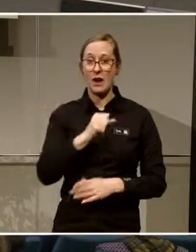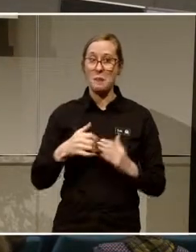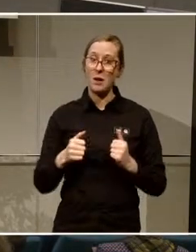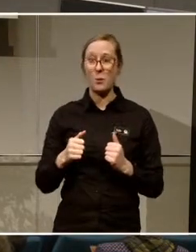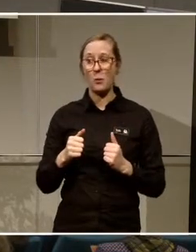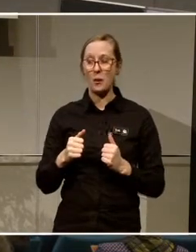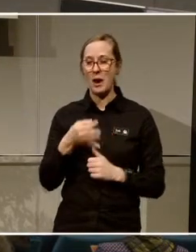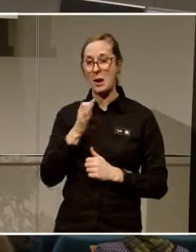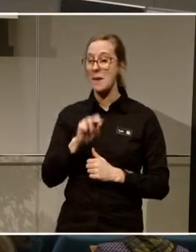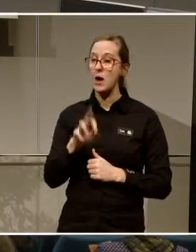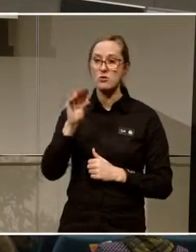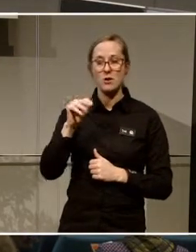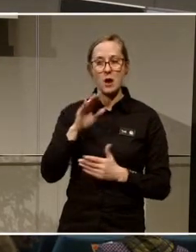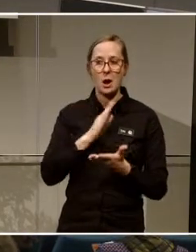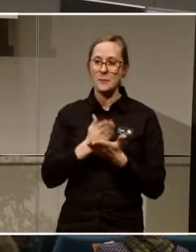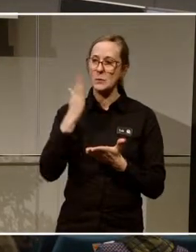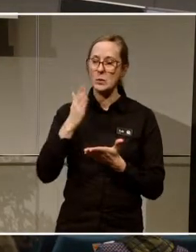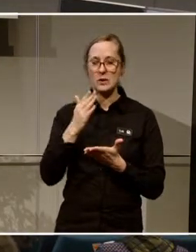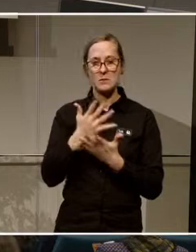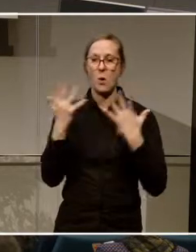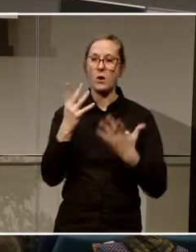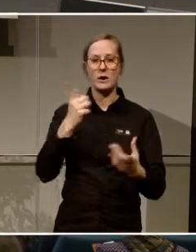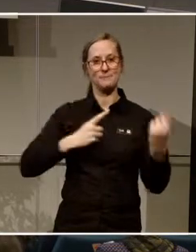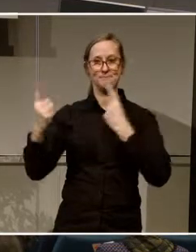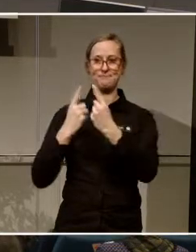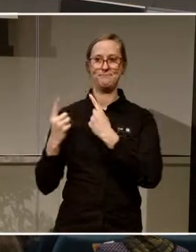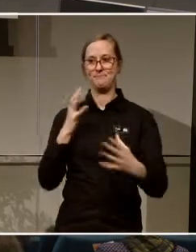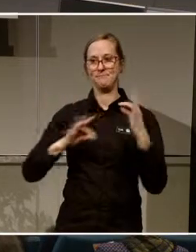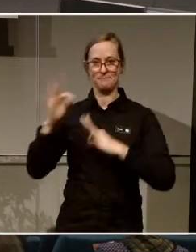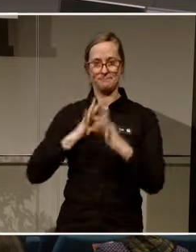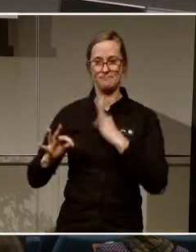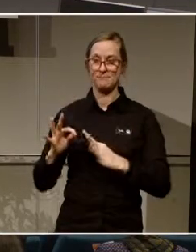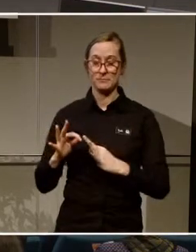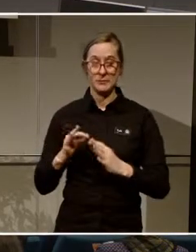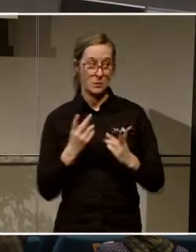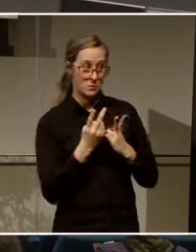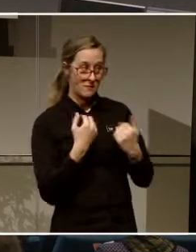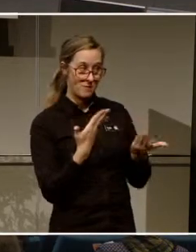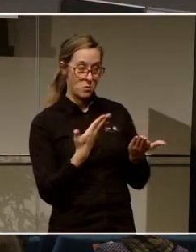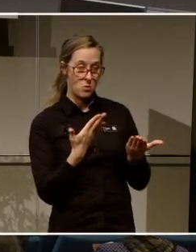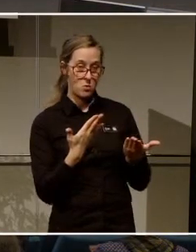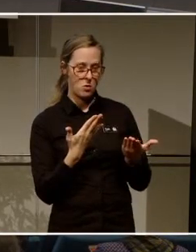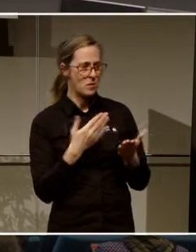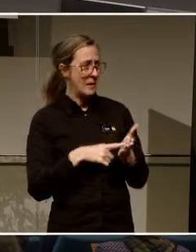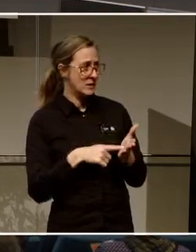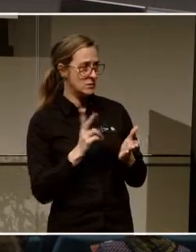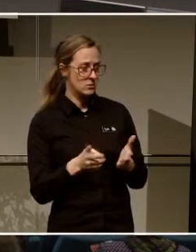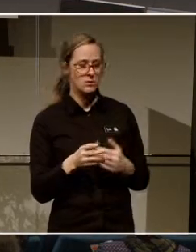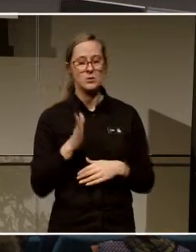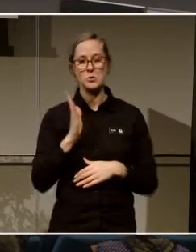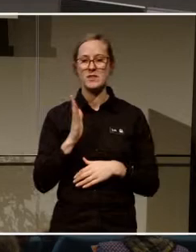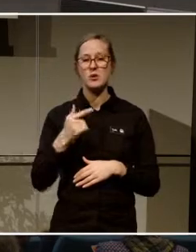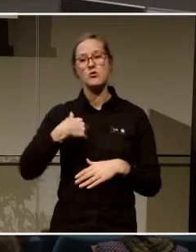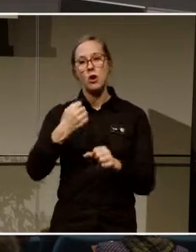Ja, men vi tar emot mycket folk. Ja, det gör vi. Man får komma på besök. Man får komma till Helsingborg också, det har vi etablerat. Ja, det är så det får man komma till er?